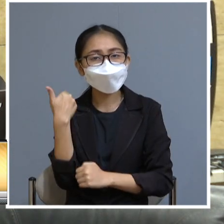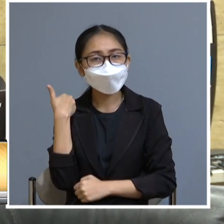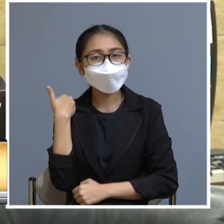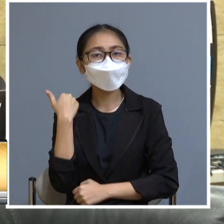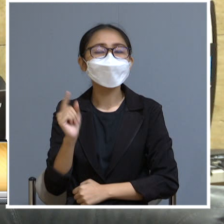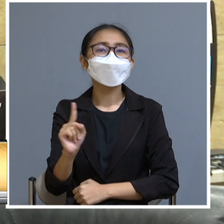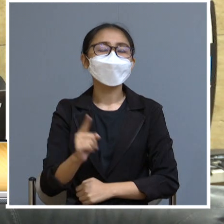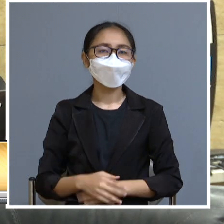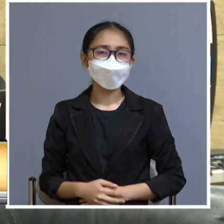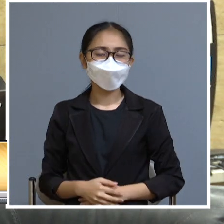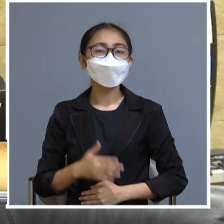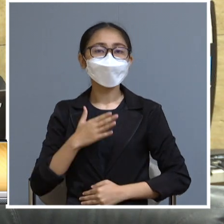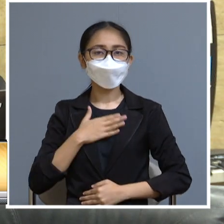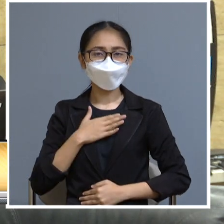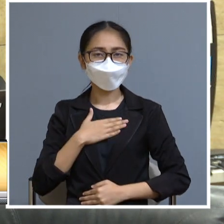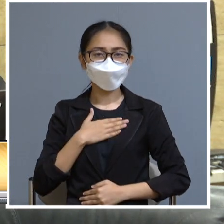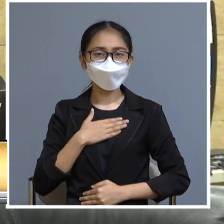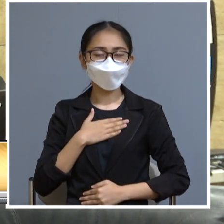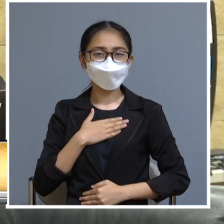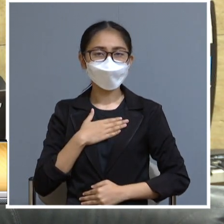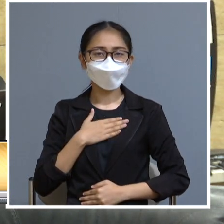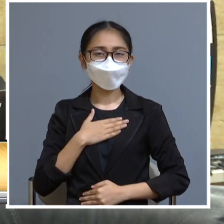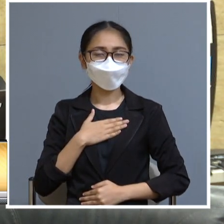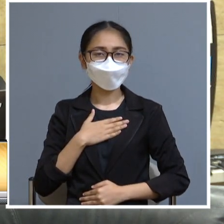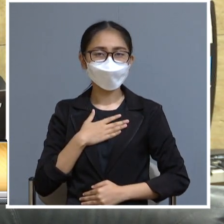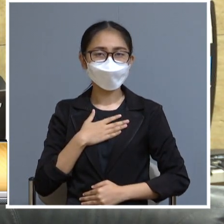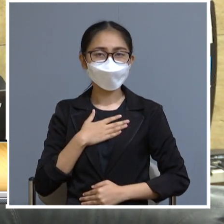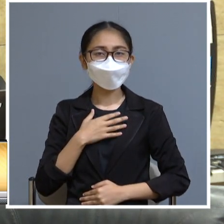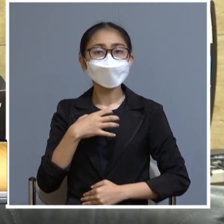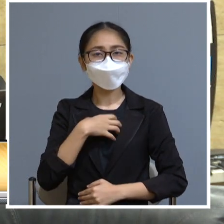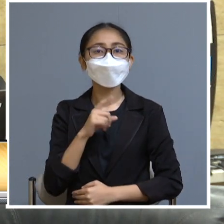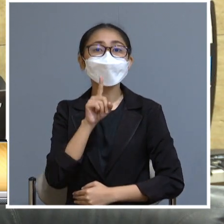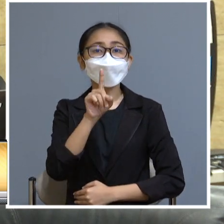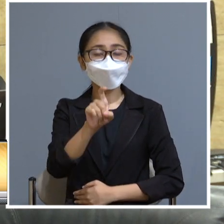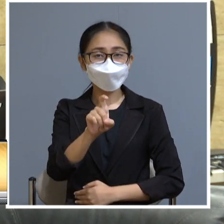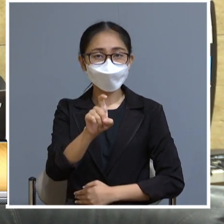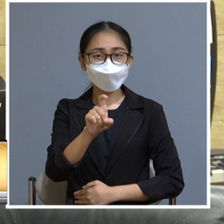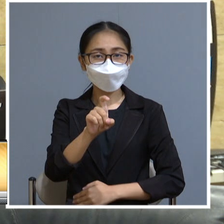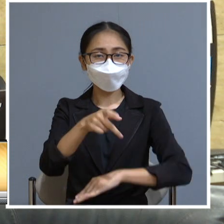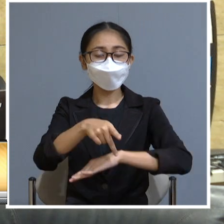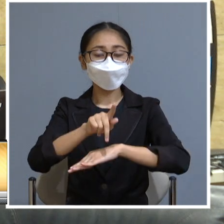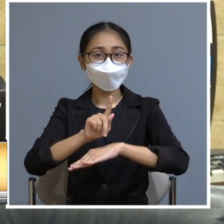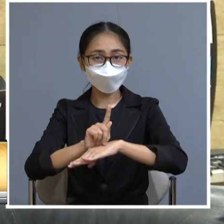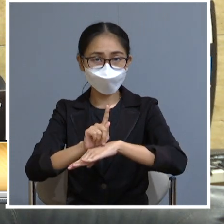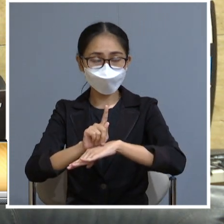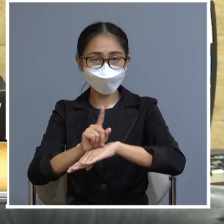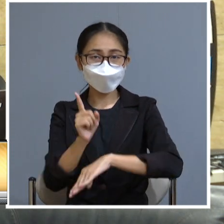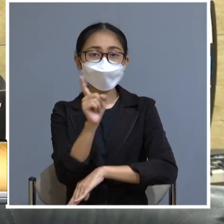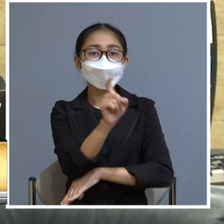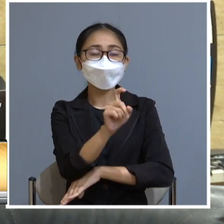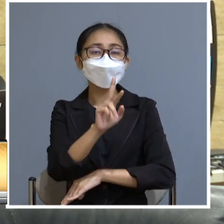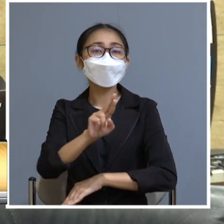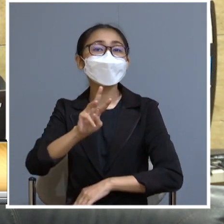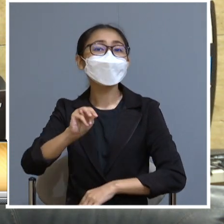่ดันั้นจึงมีค่สอบถาม ถึงธัประทานผ่านประยางธานรมอศตี